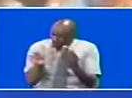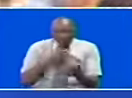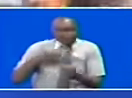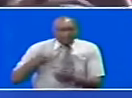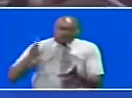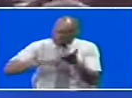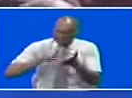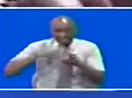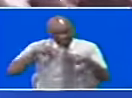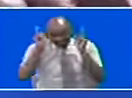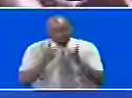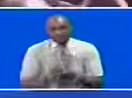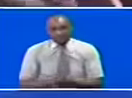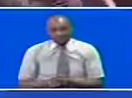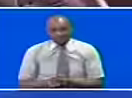kuchukua kura.